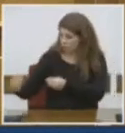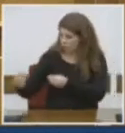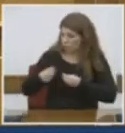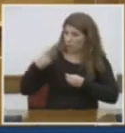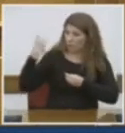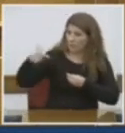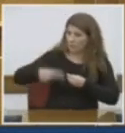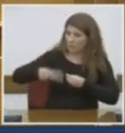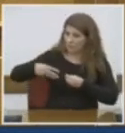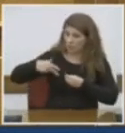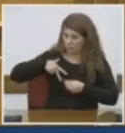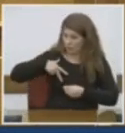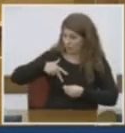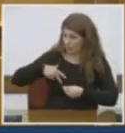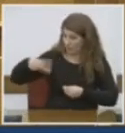σας κυβέρνηση.